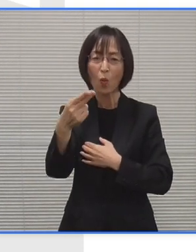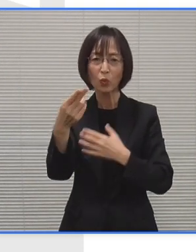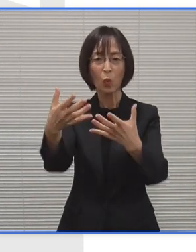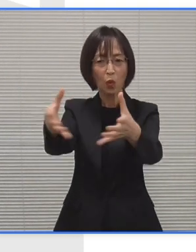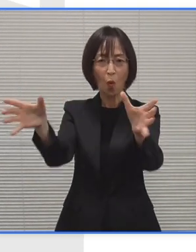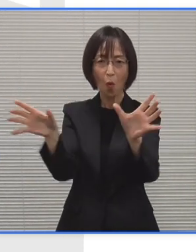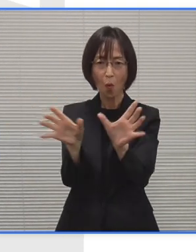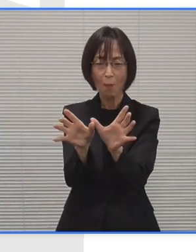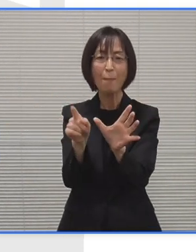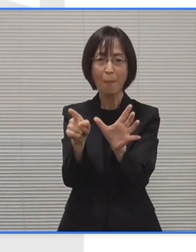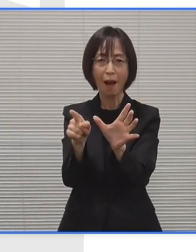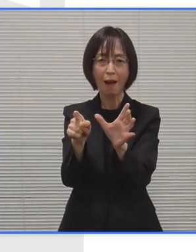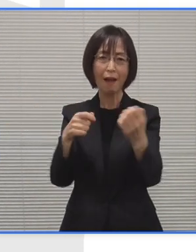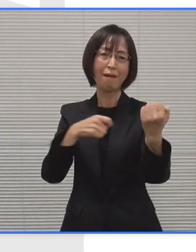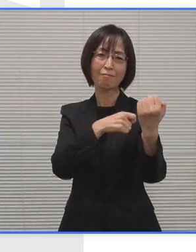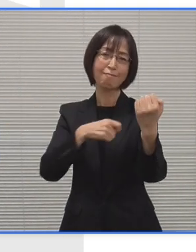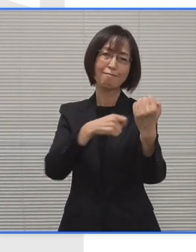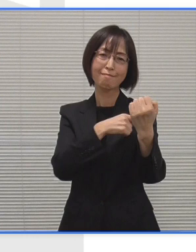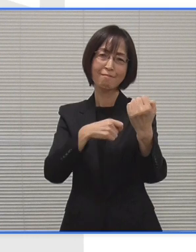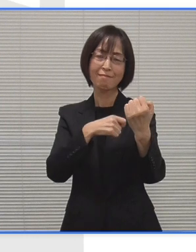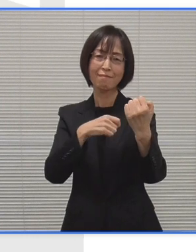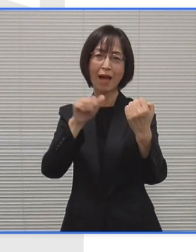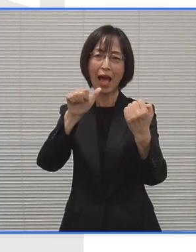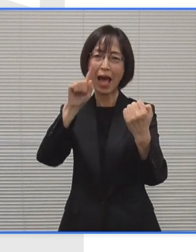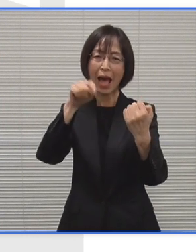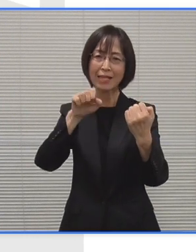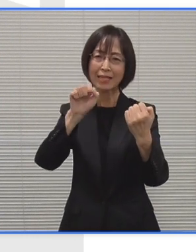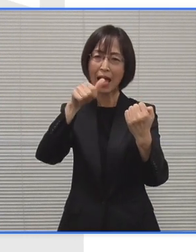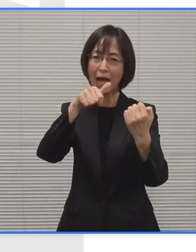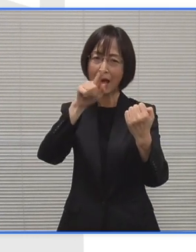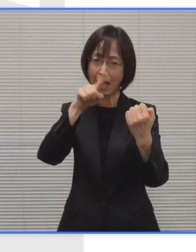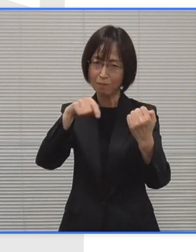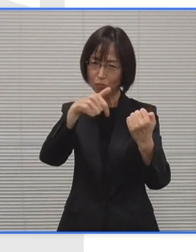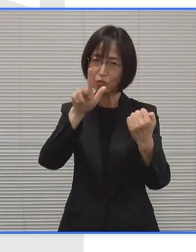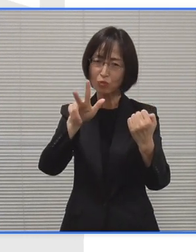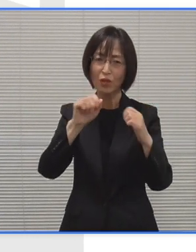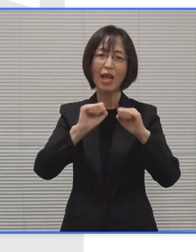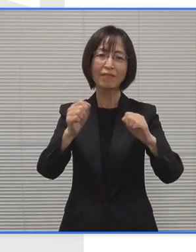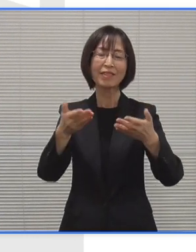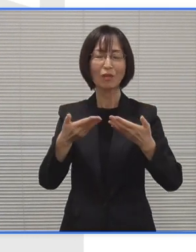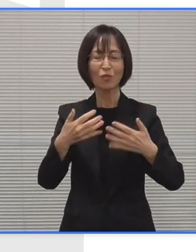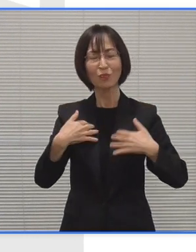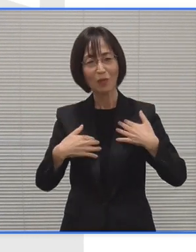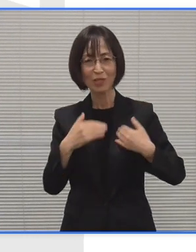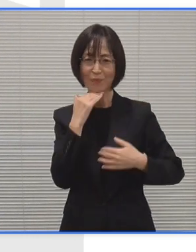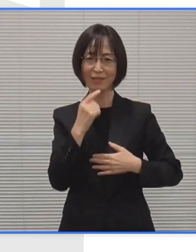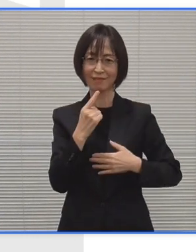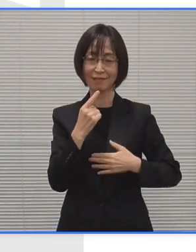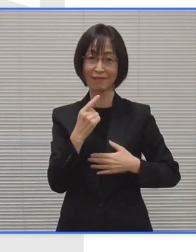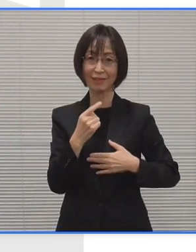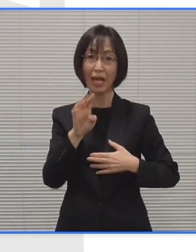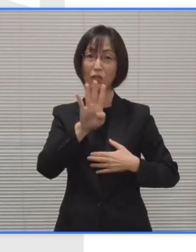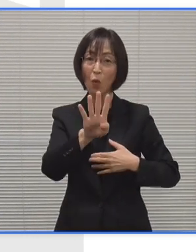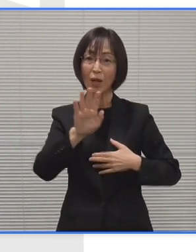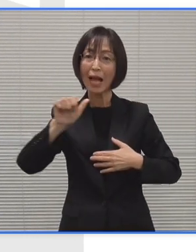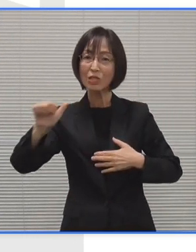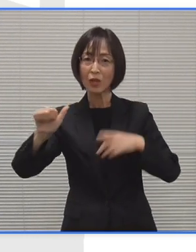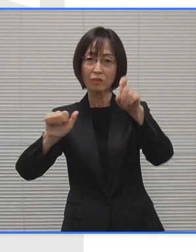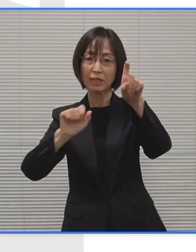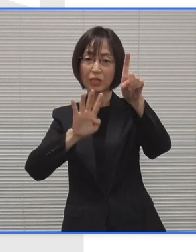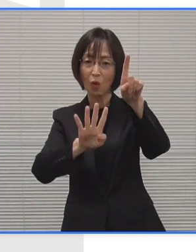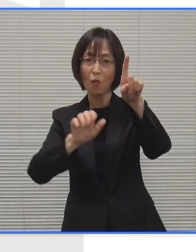をやっていただきます。非常に楽しみにしております。それから4日5日はグローバルリ